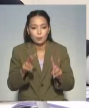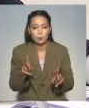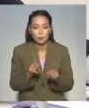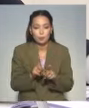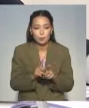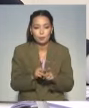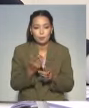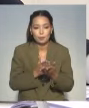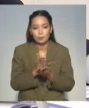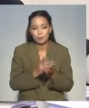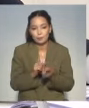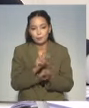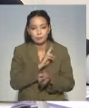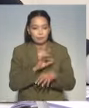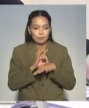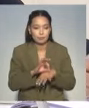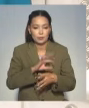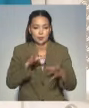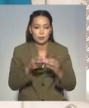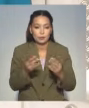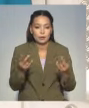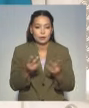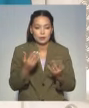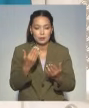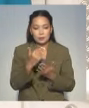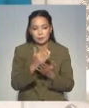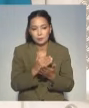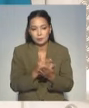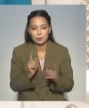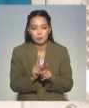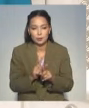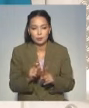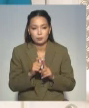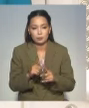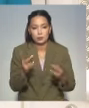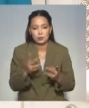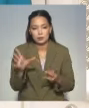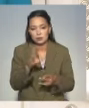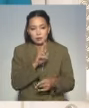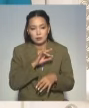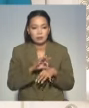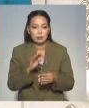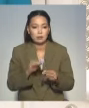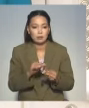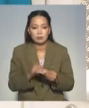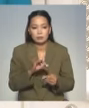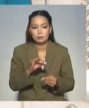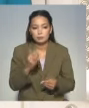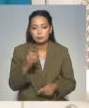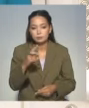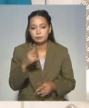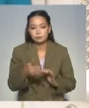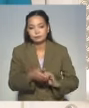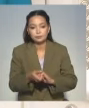қарсы стратегиясы мен оны жүзеге асыру жөніндегі іс-қимыл бағдарламасын қабылдауды ұсынады. Бұл шаралардың бәрі тұрақтылыққа және Шанхай ынтымақтастық